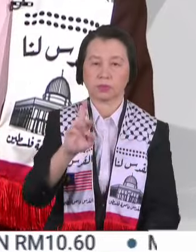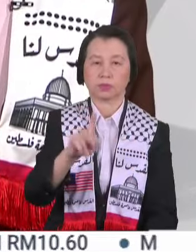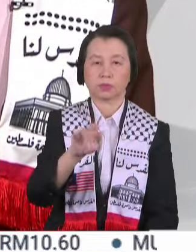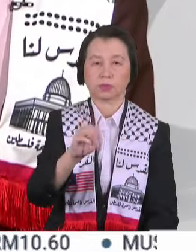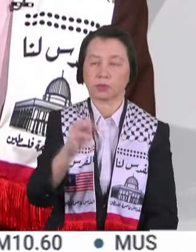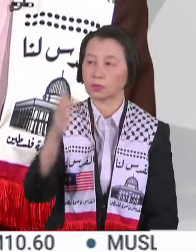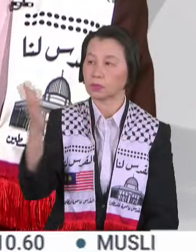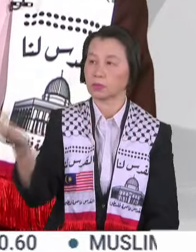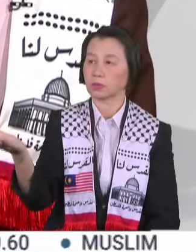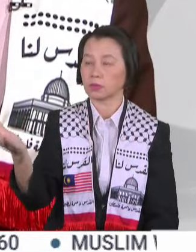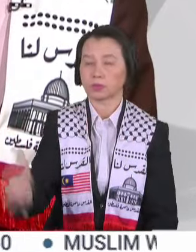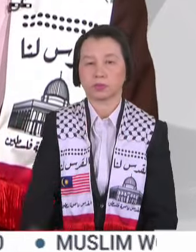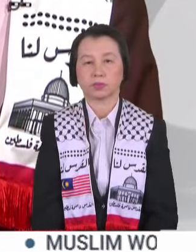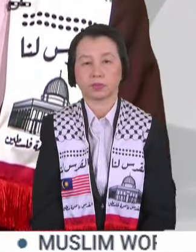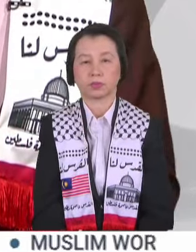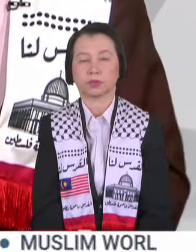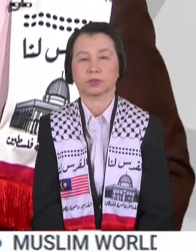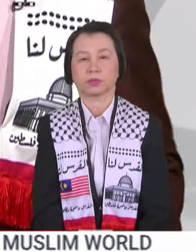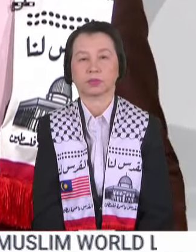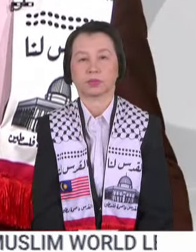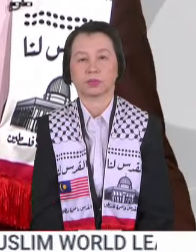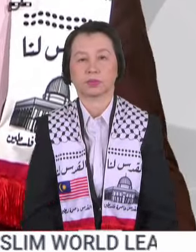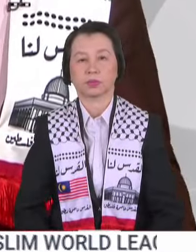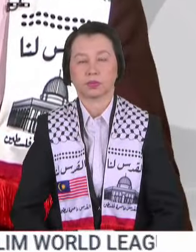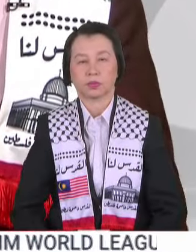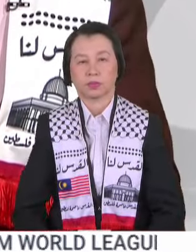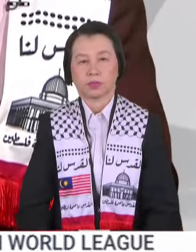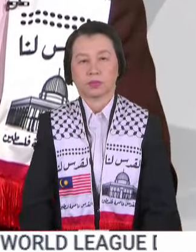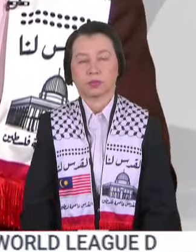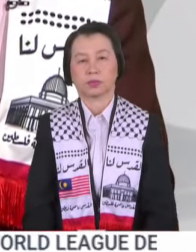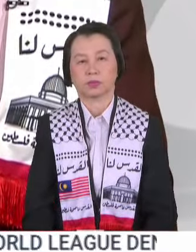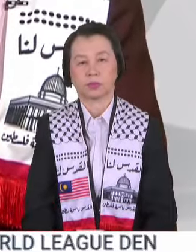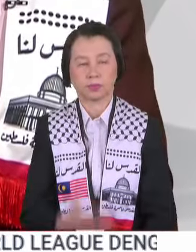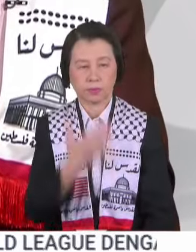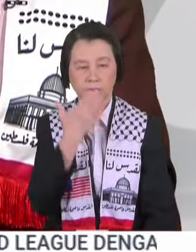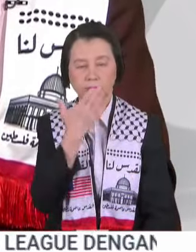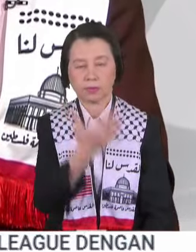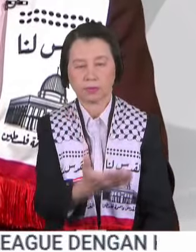untuk perkongsian berita selanjutnya. Sahi, silakan. Terima kasih, Ibu Mah.